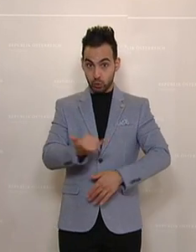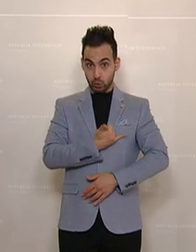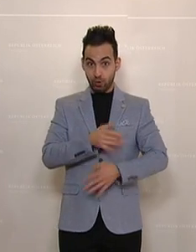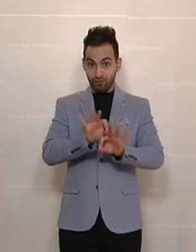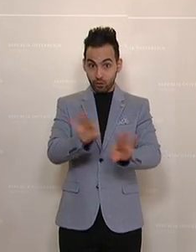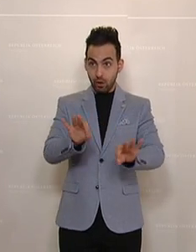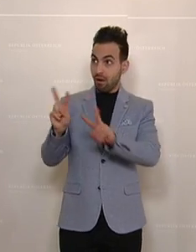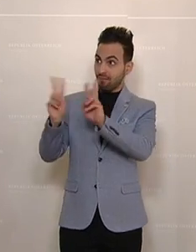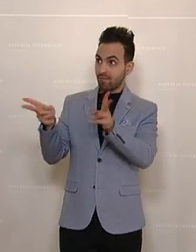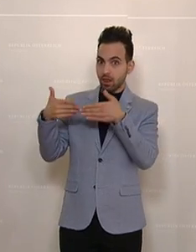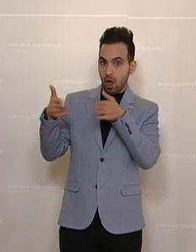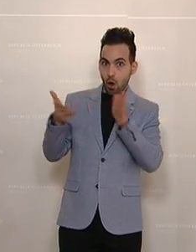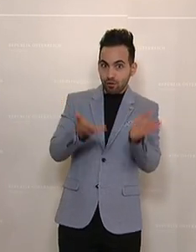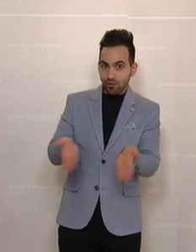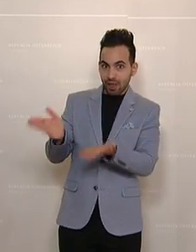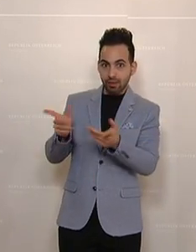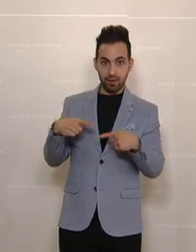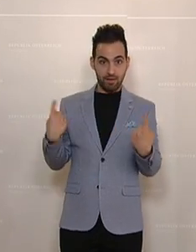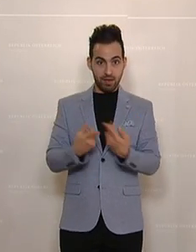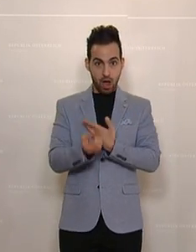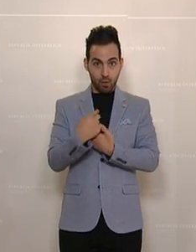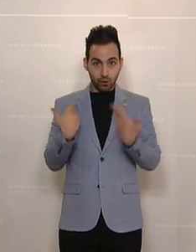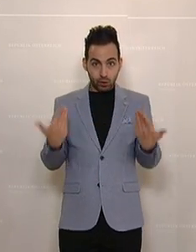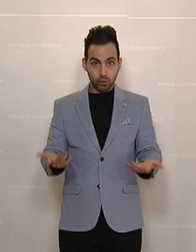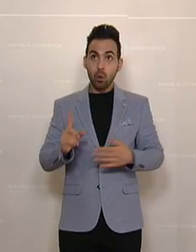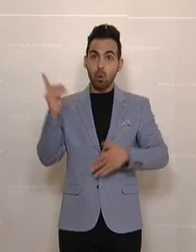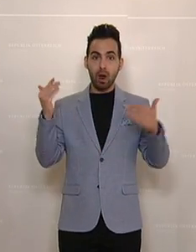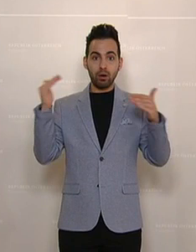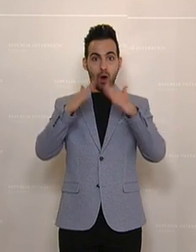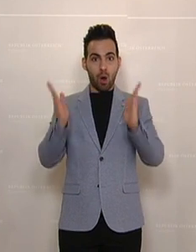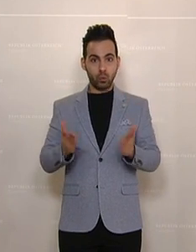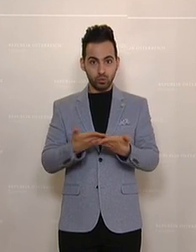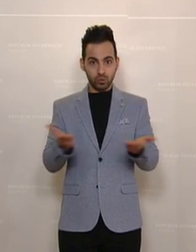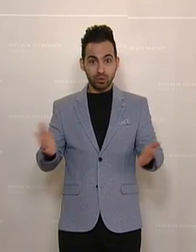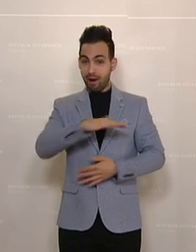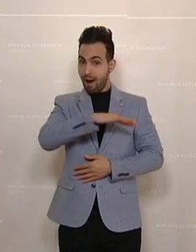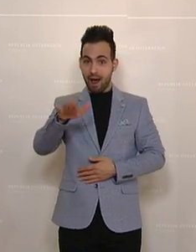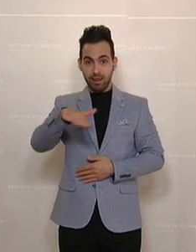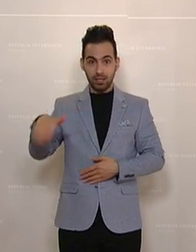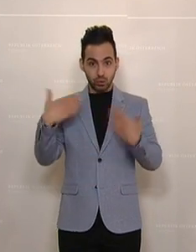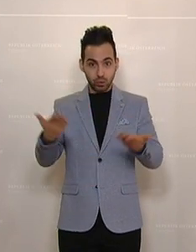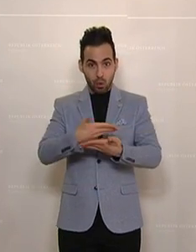zu eröffnen. Das ist unser Auftrag hier in diesem Hohen Haus,